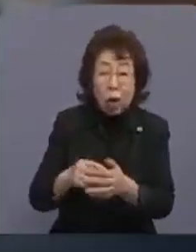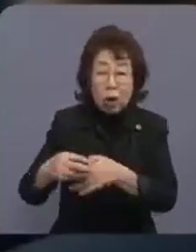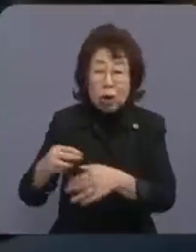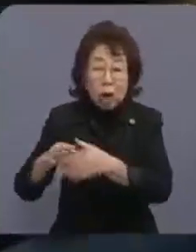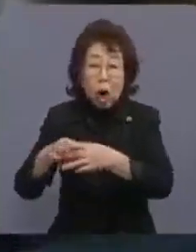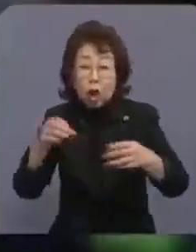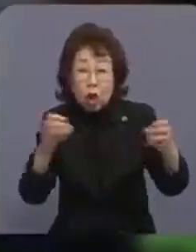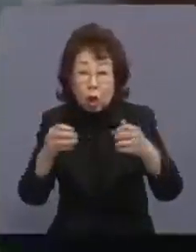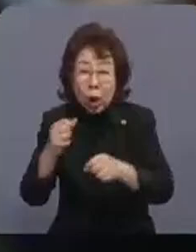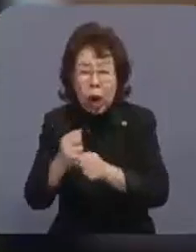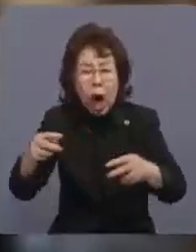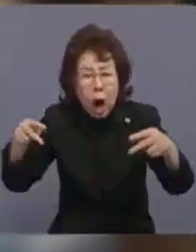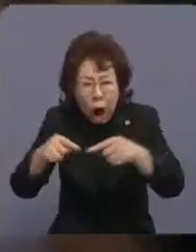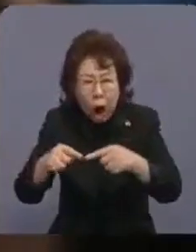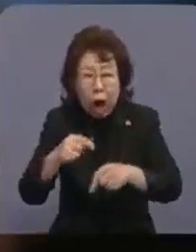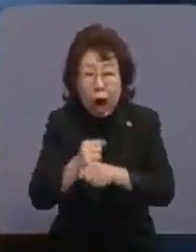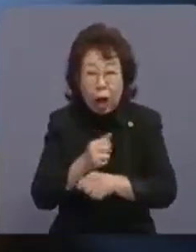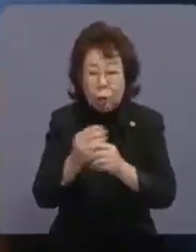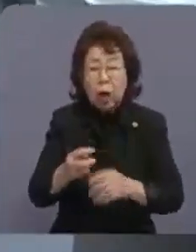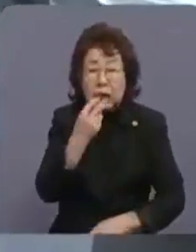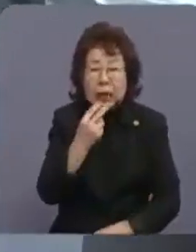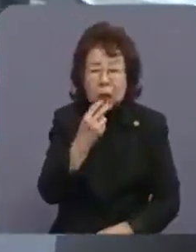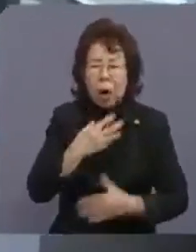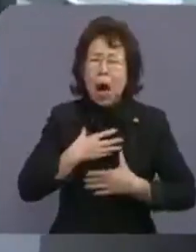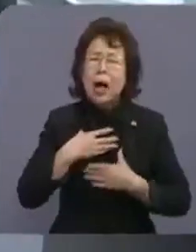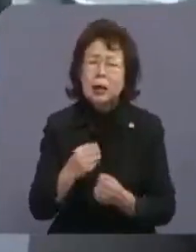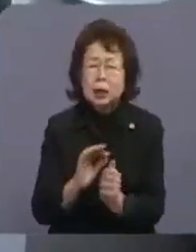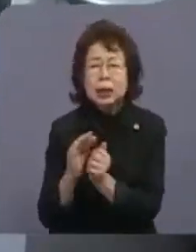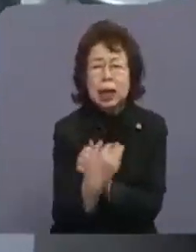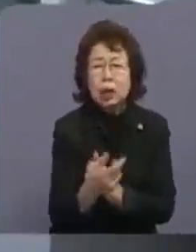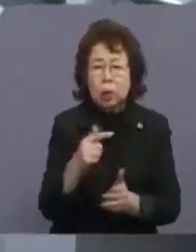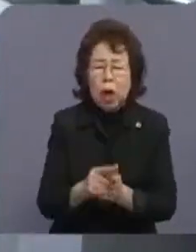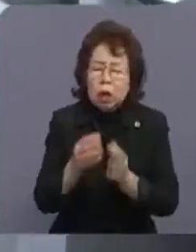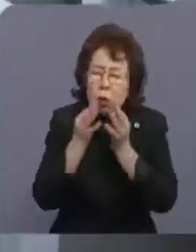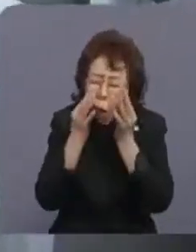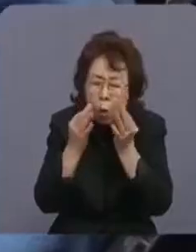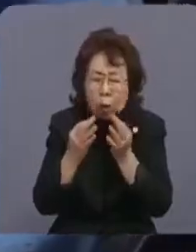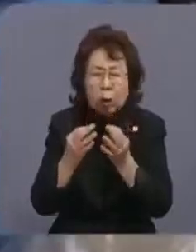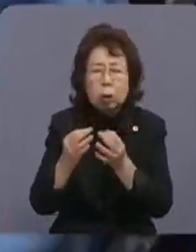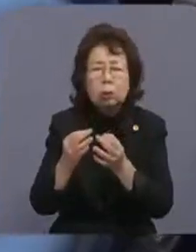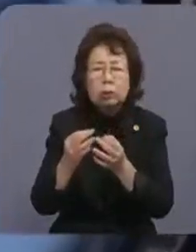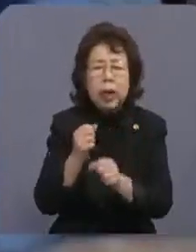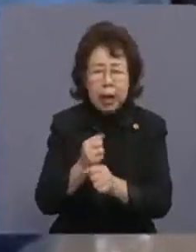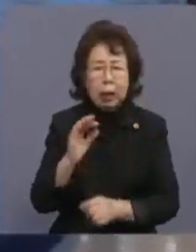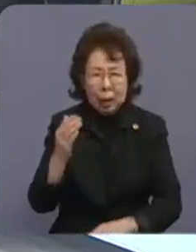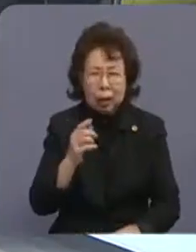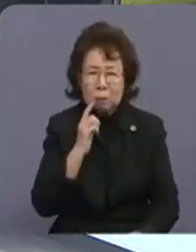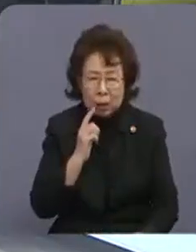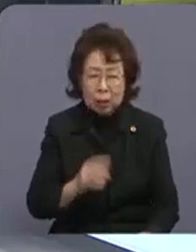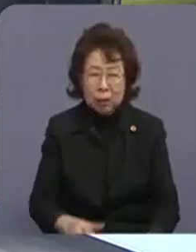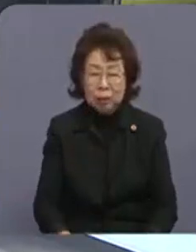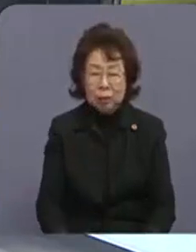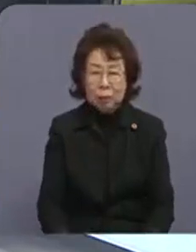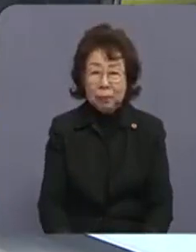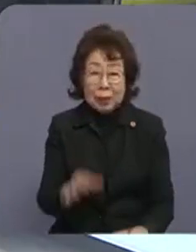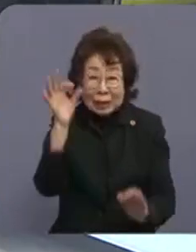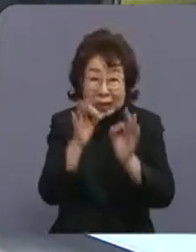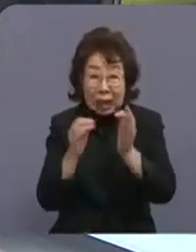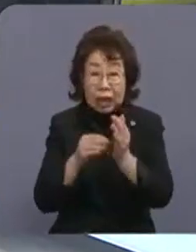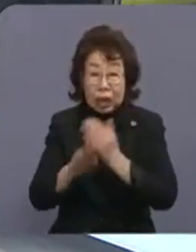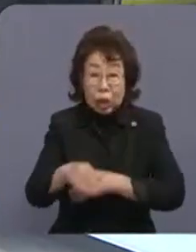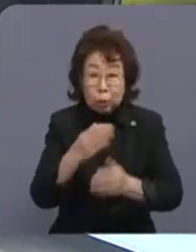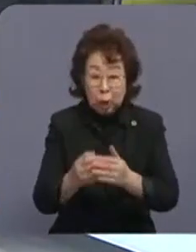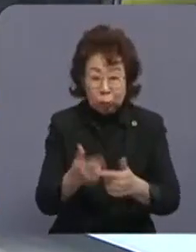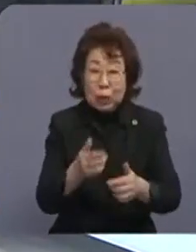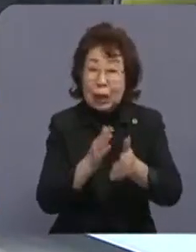계속 소통하고 교류를 해서 국민 생명과 안전을 지키 한노을 속해야 한다 이렇게 말했습니다 자이 사건 이후에 부산시가